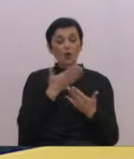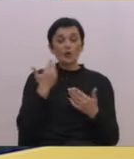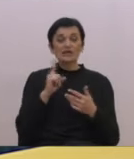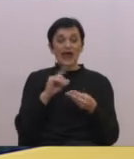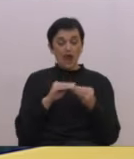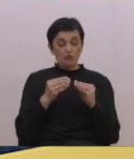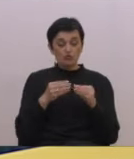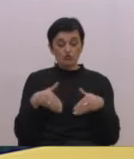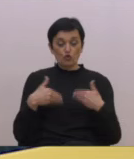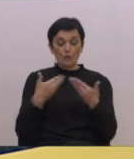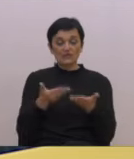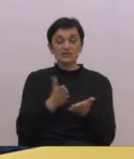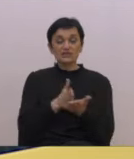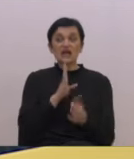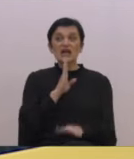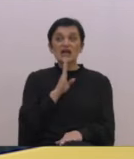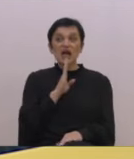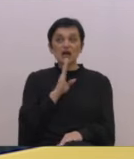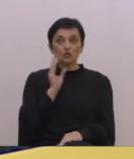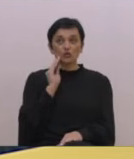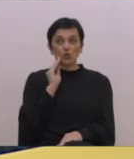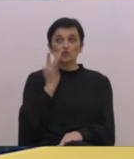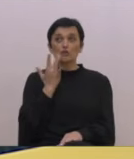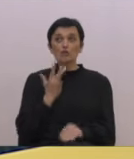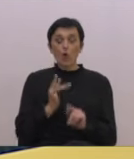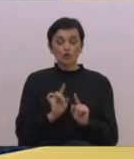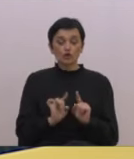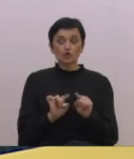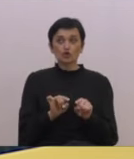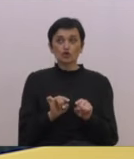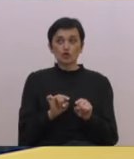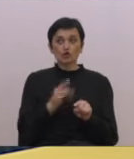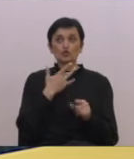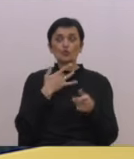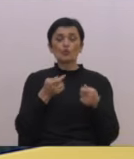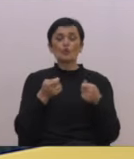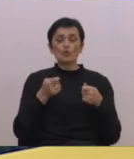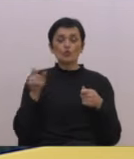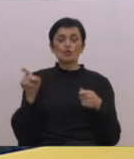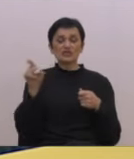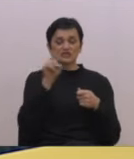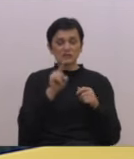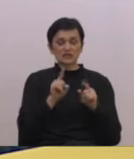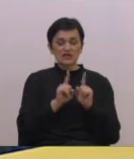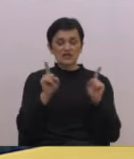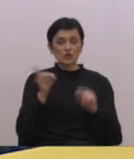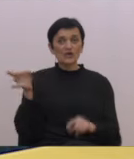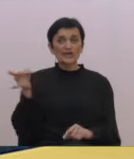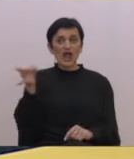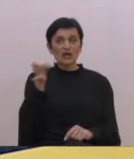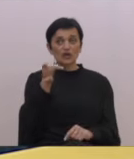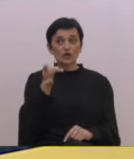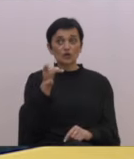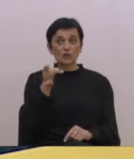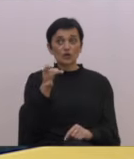წინაშე დგებიან ქალები, როდესაც ისინი მოდიან პოლიტიკაში, მათ შორის მუნიციპალიტეტებში განსაკუთრებით და რეგიონებში. და